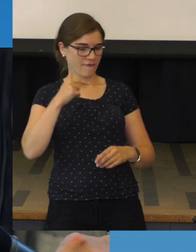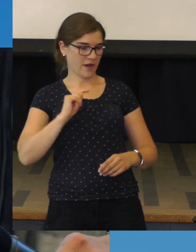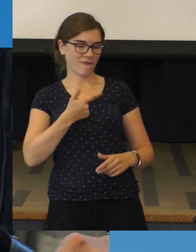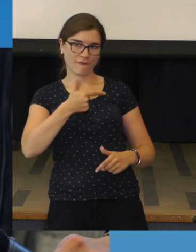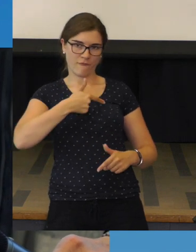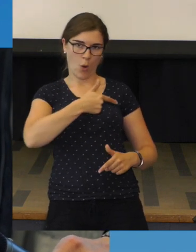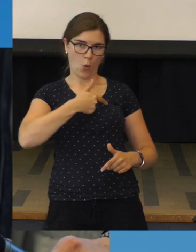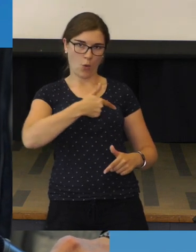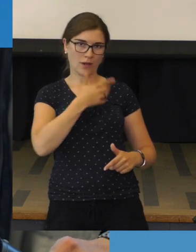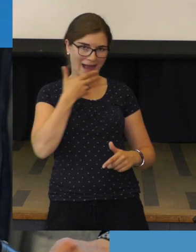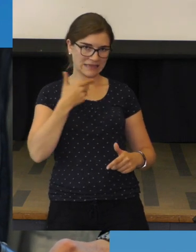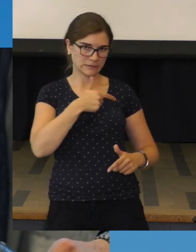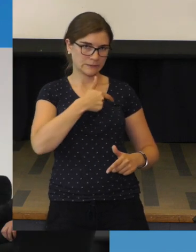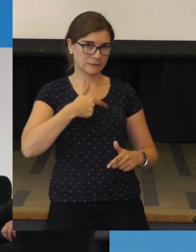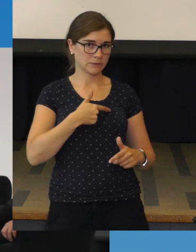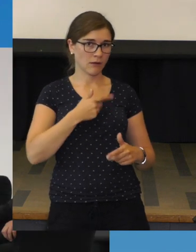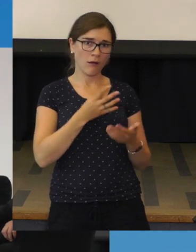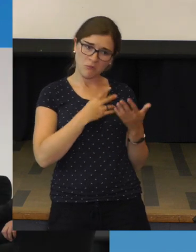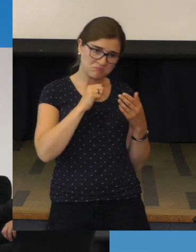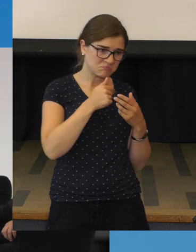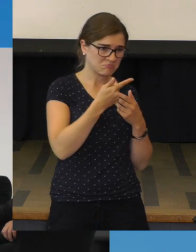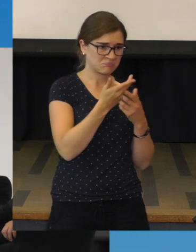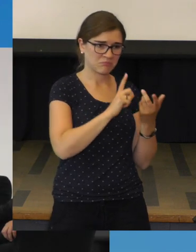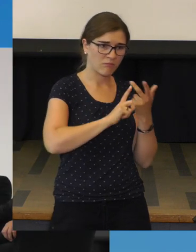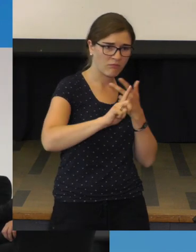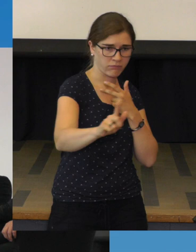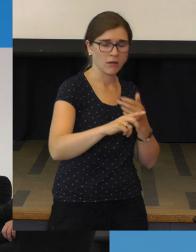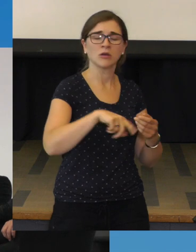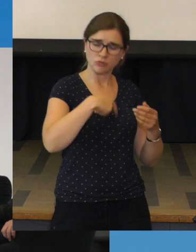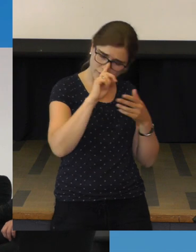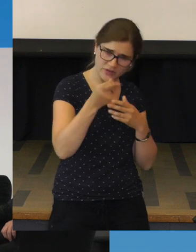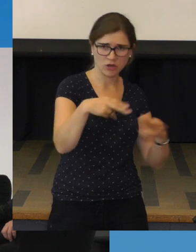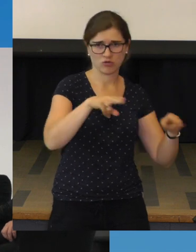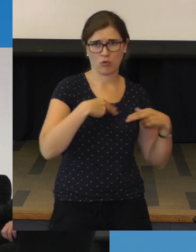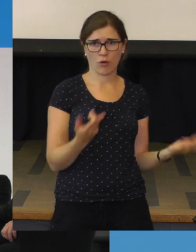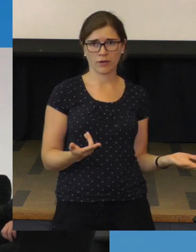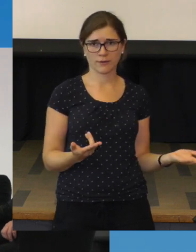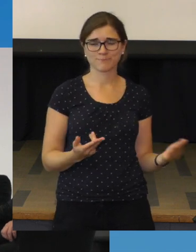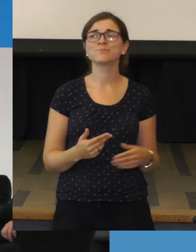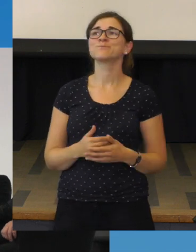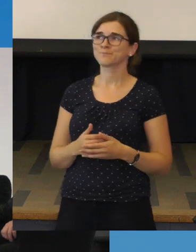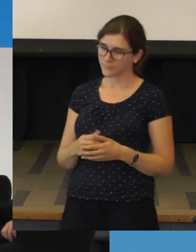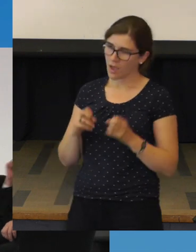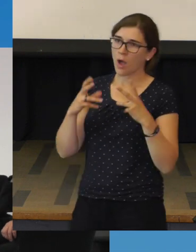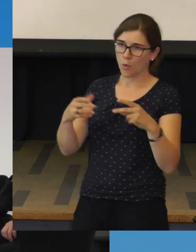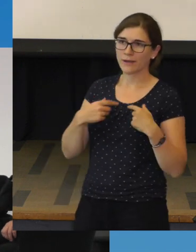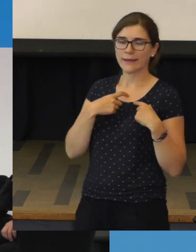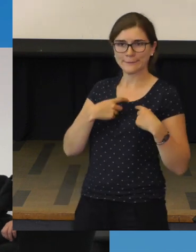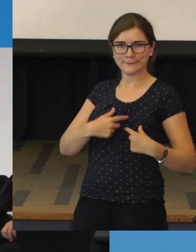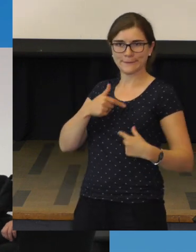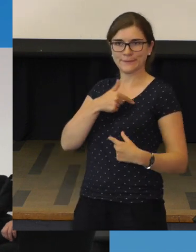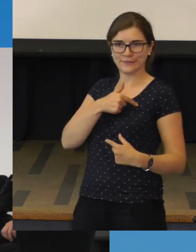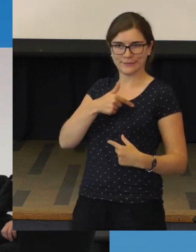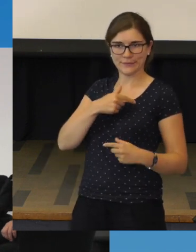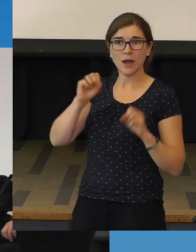4 Wochen hatte ich wieder Vorhofflimmern. Also Sie hatten eine Pulmonalvenenisolation. Die Wahrscheinlichkeit, dass ein